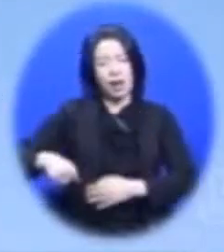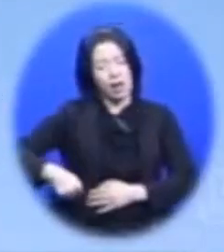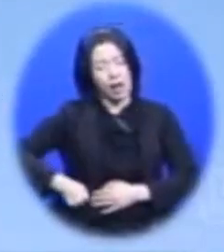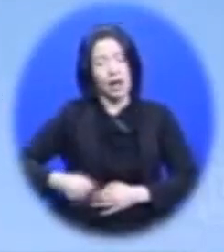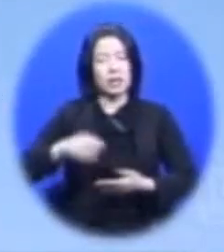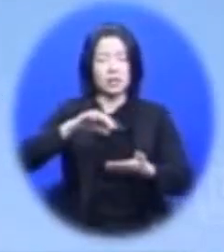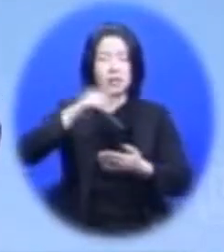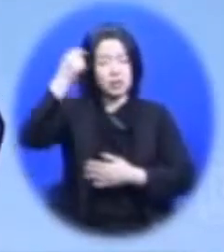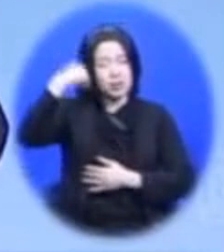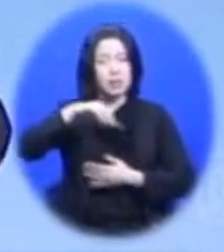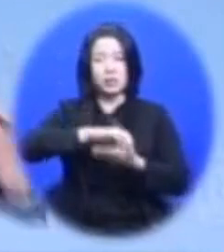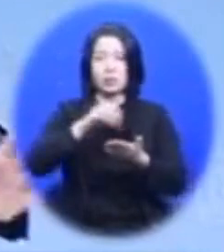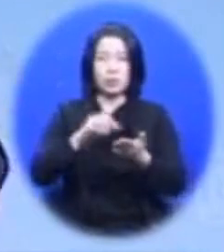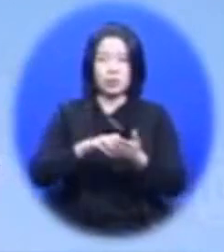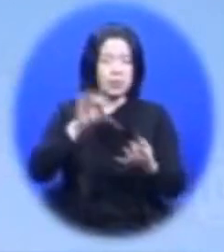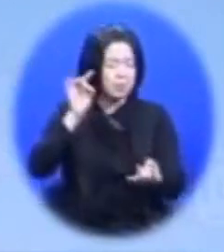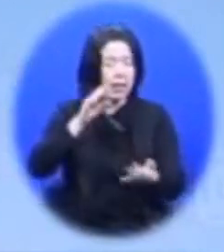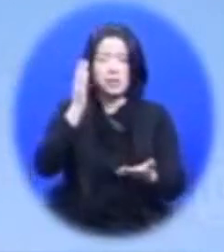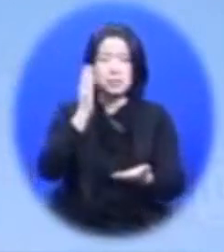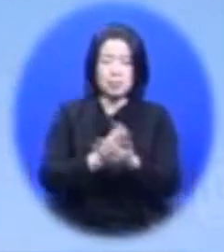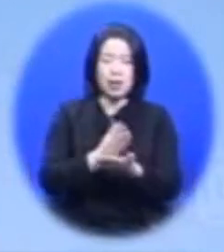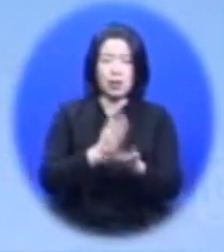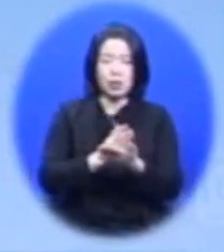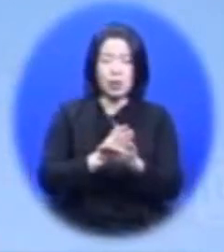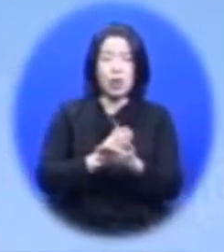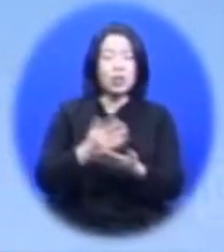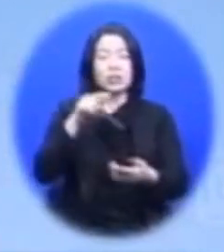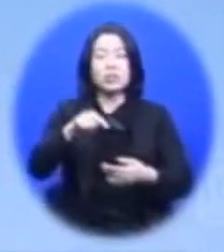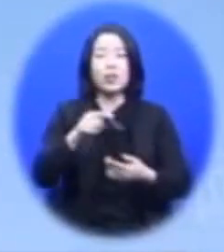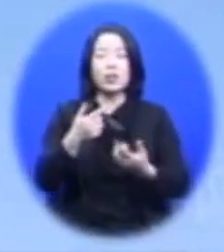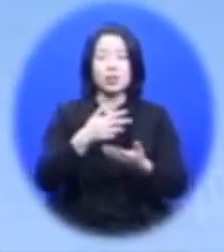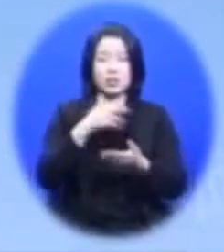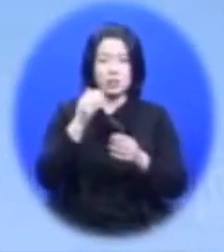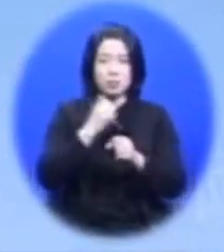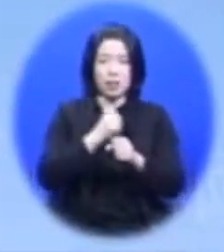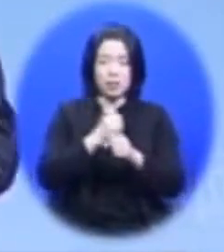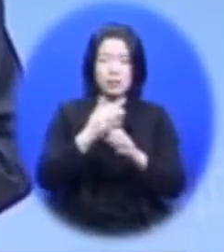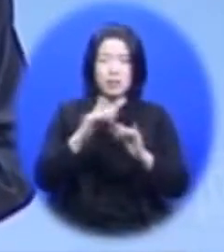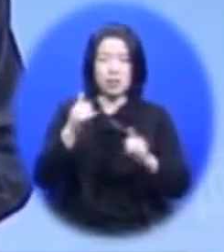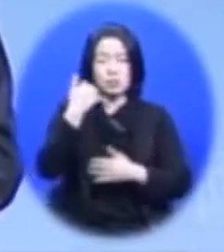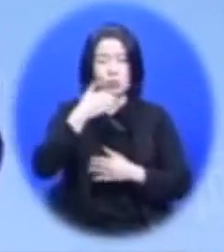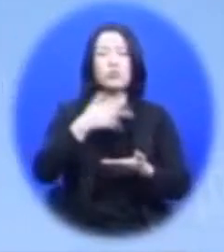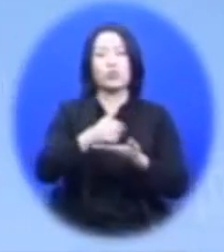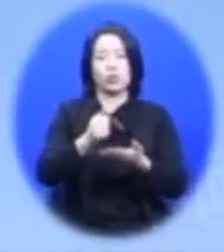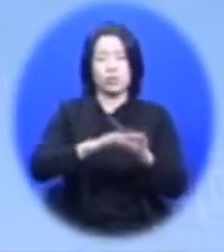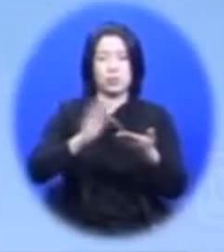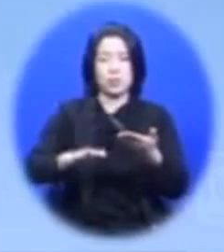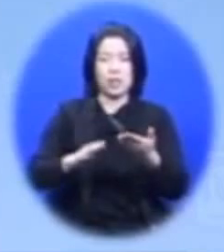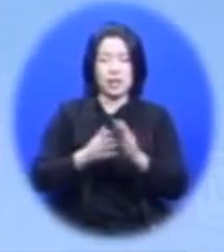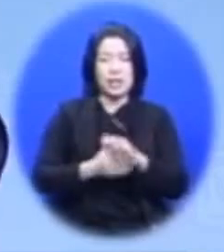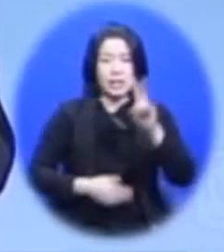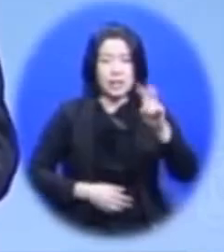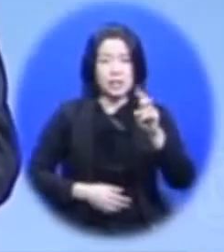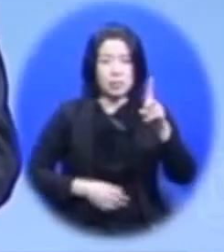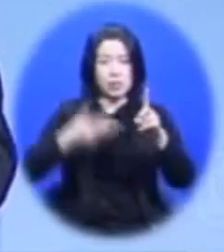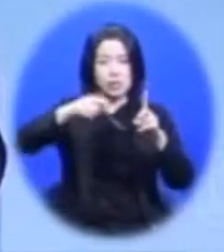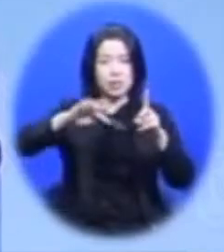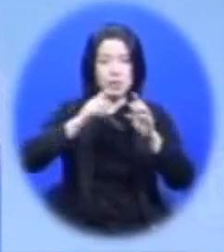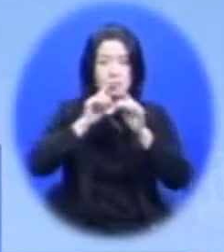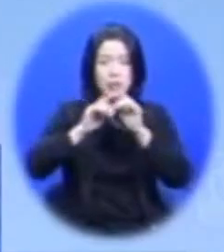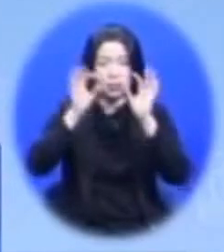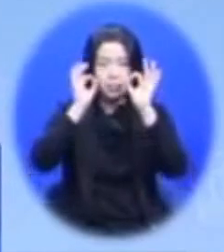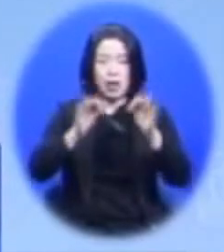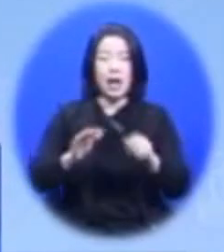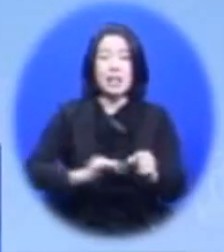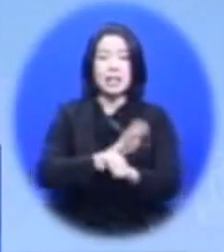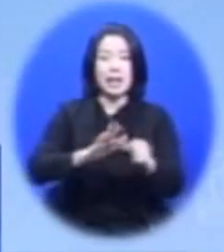느끼는 정도에서 머물지 않게 하실 분이 주님이십니다. 여러분, 21절 말씀을 보세요.